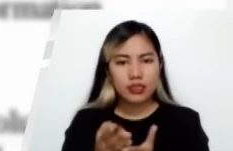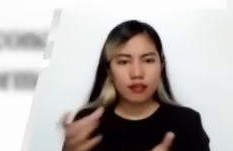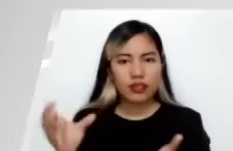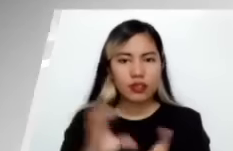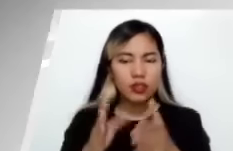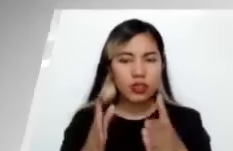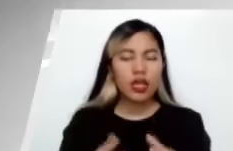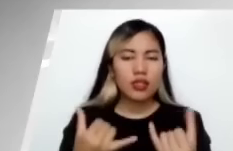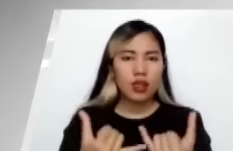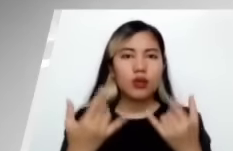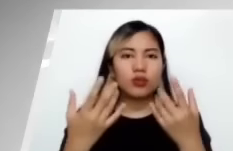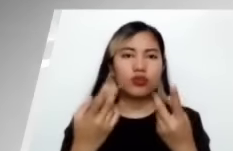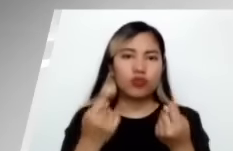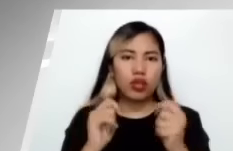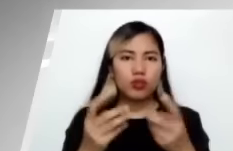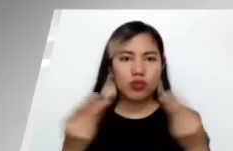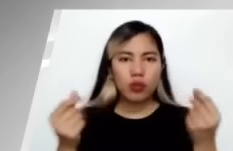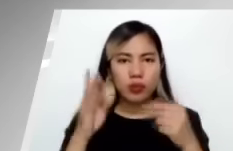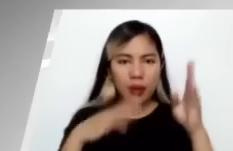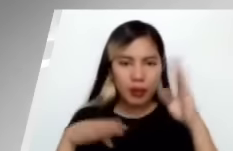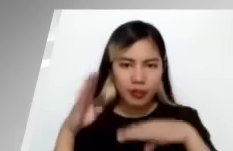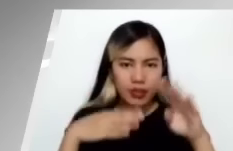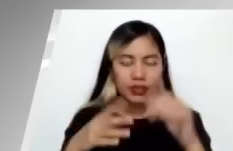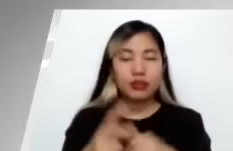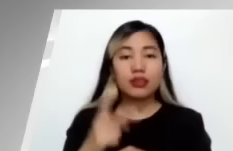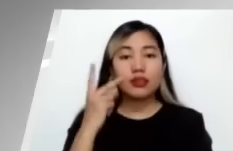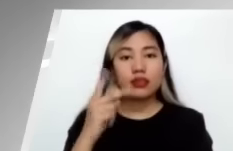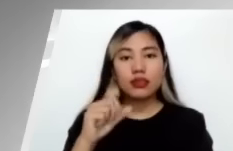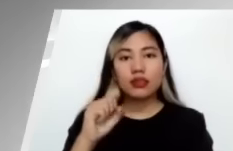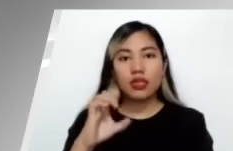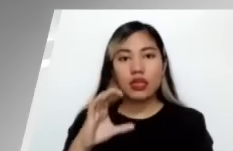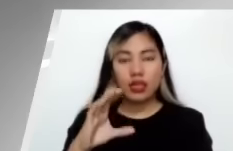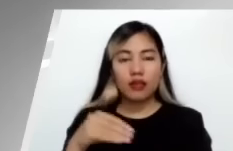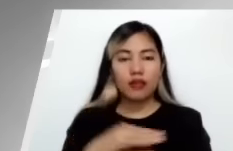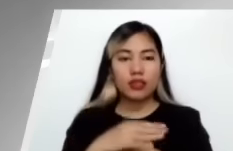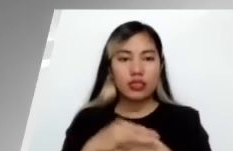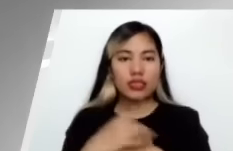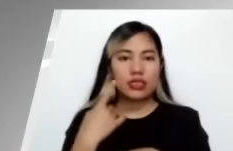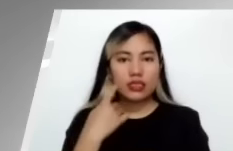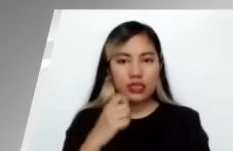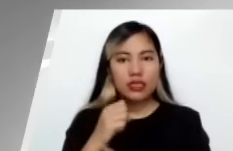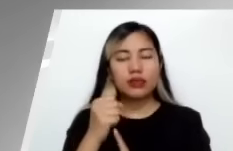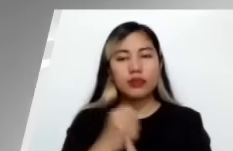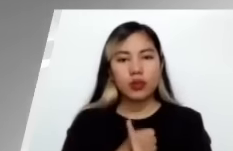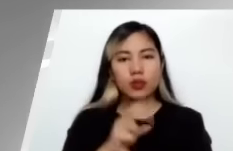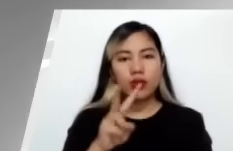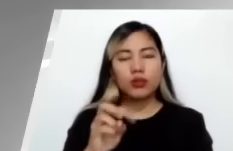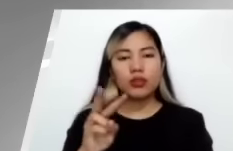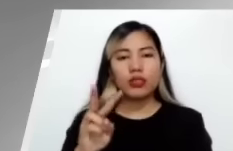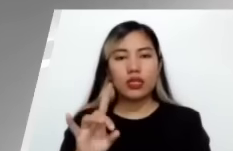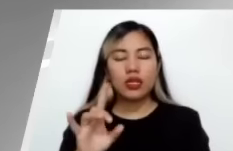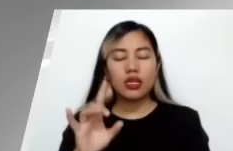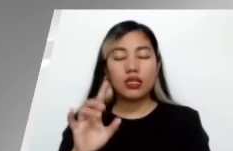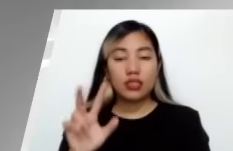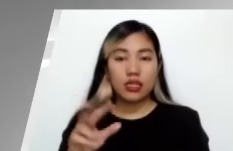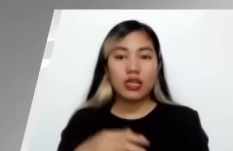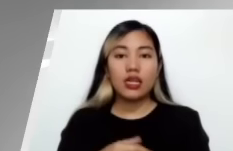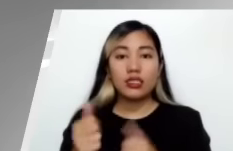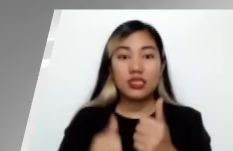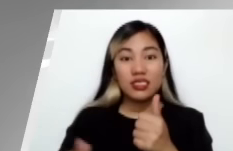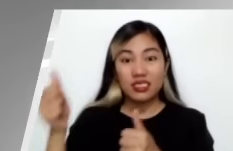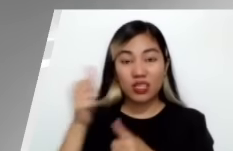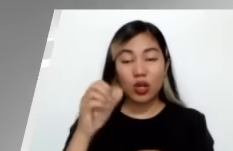problema. Sa advisory ng SEC noong September 2023, Chief Operating Officer ng Dermacare Beyond